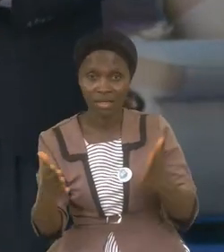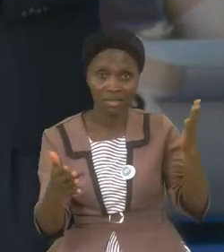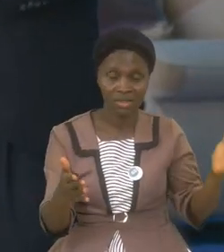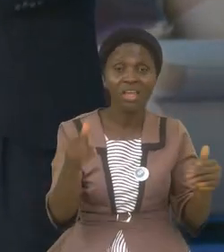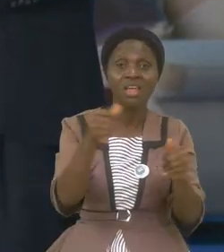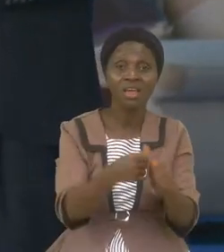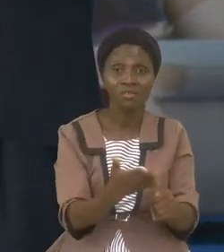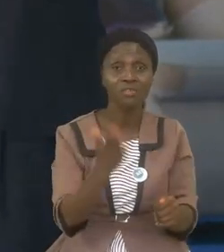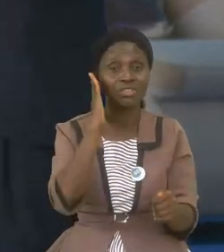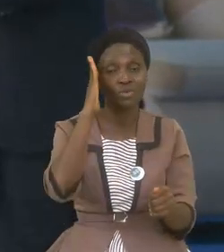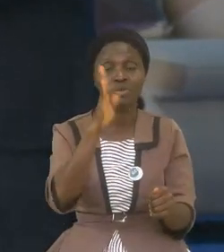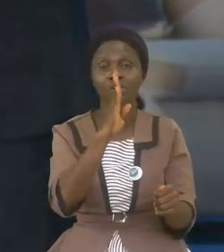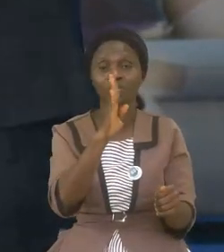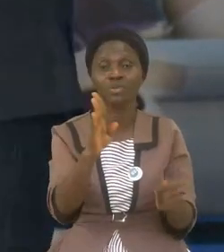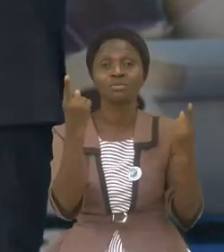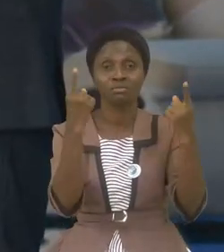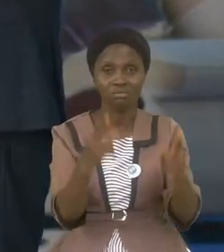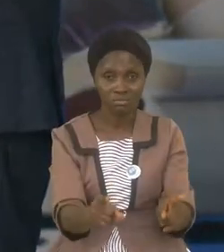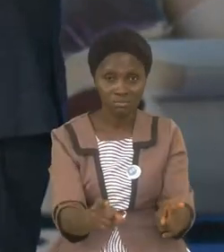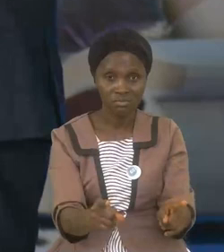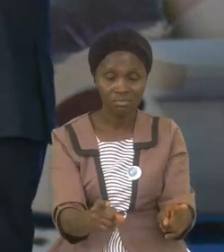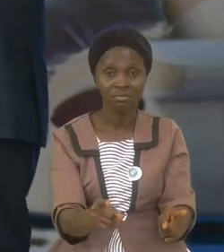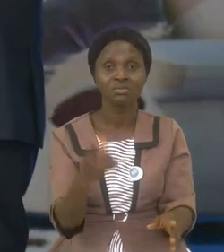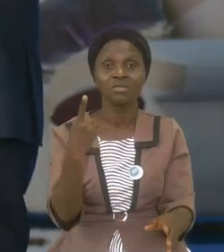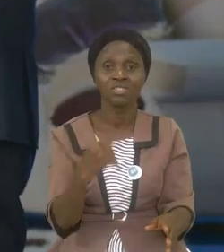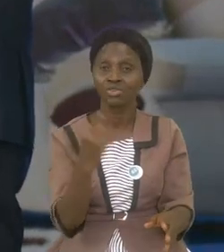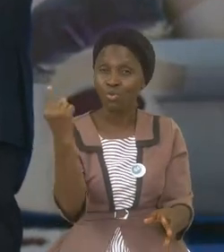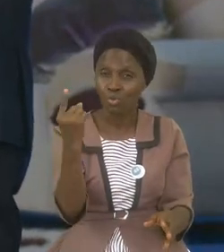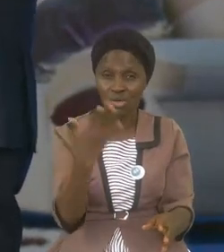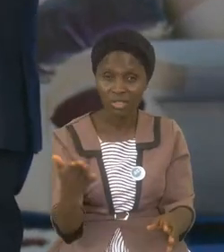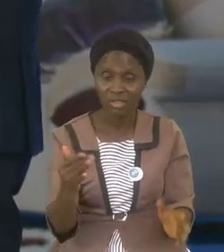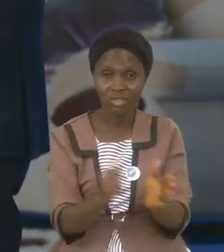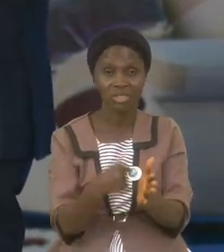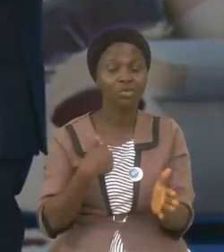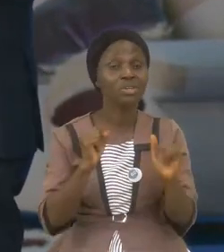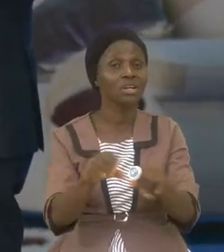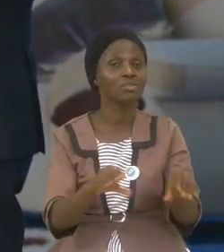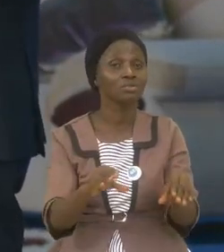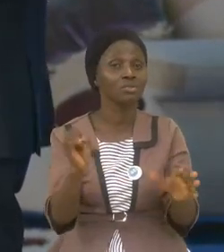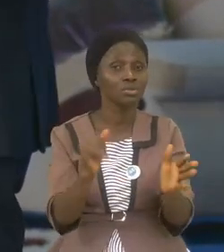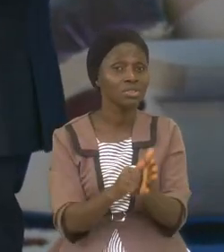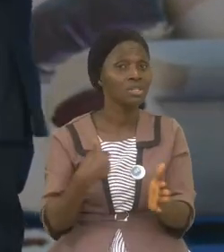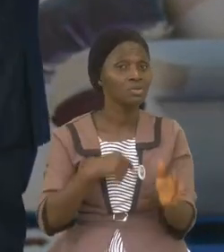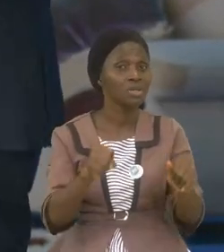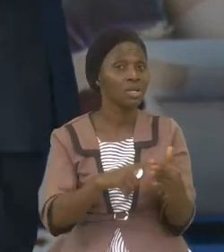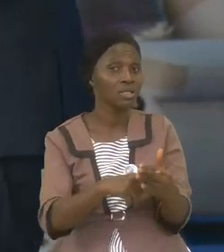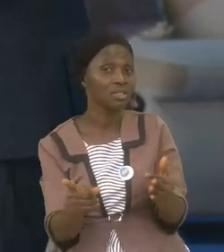en promesse, tout ce que Dieu a dit de ce côté ou de l'autre, tout s'accomplira.